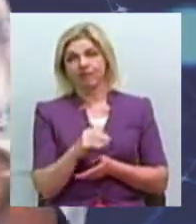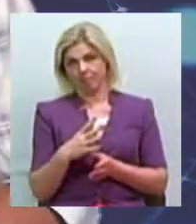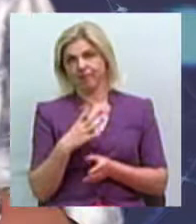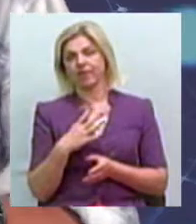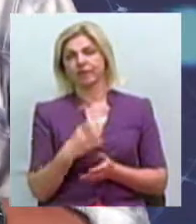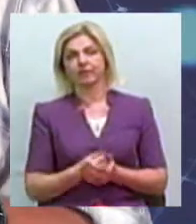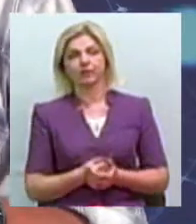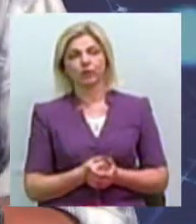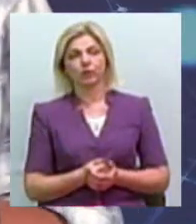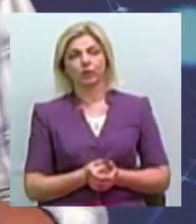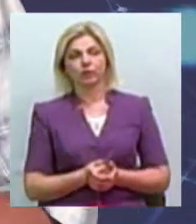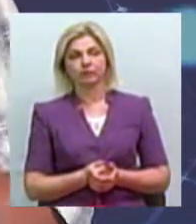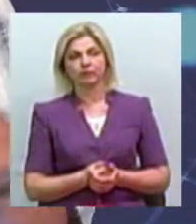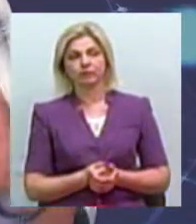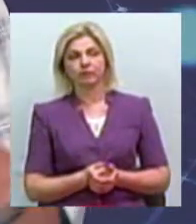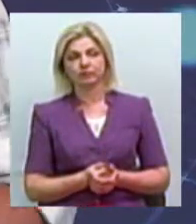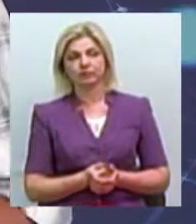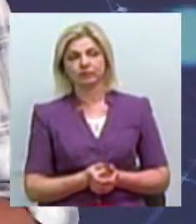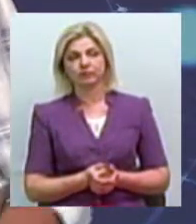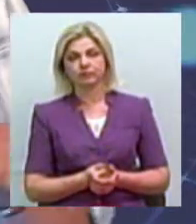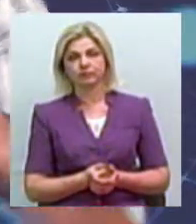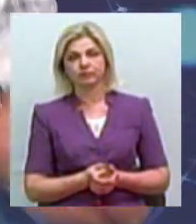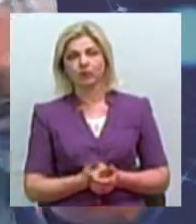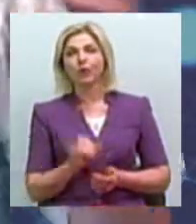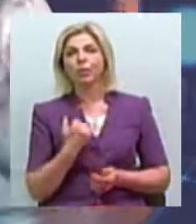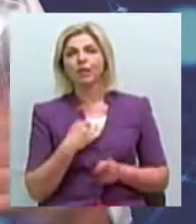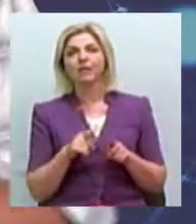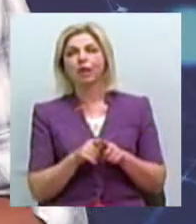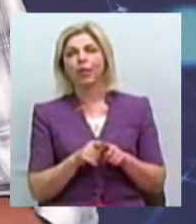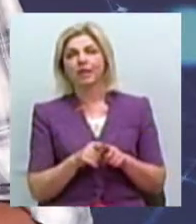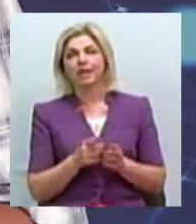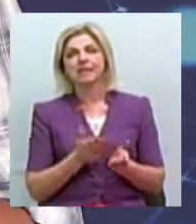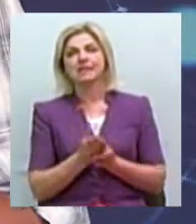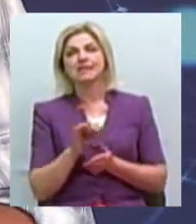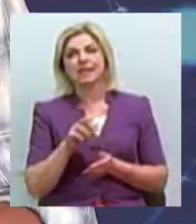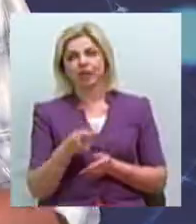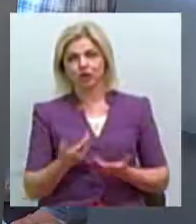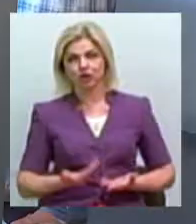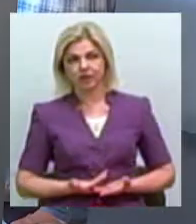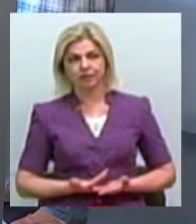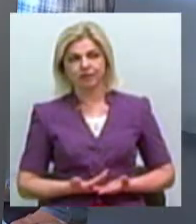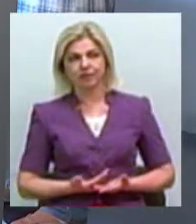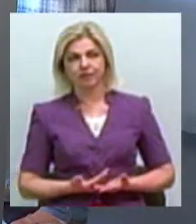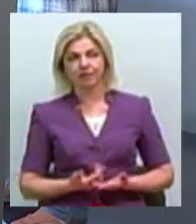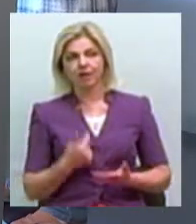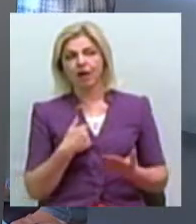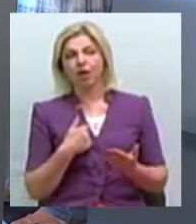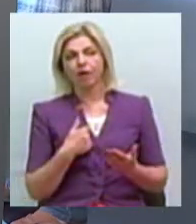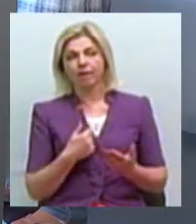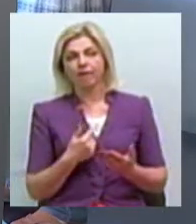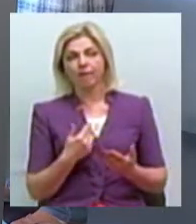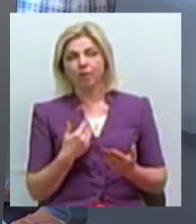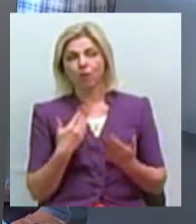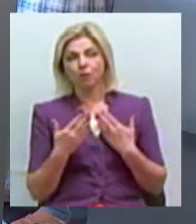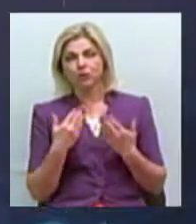у мене, собственно говоря, ну, такий стиль життя, я общем, такой общительный всегда был у